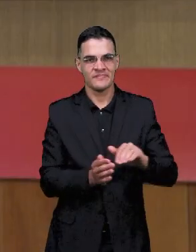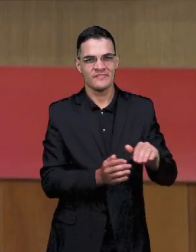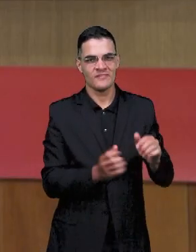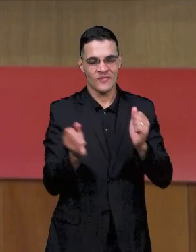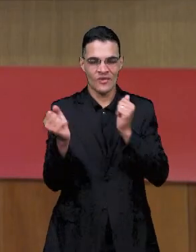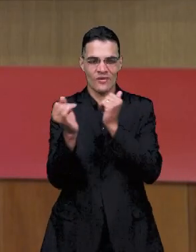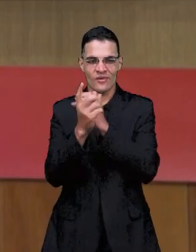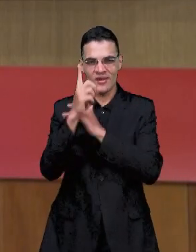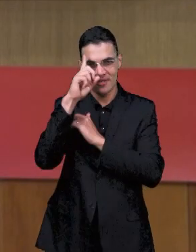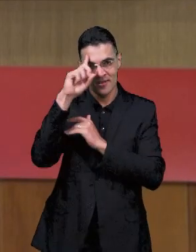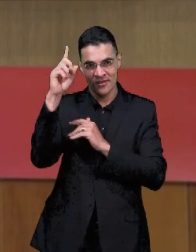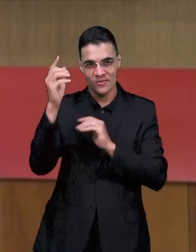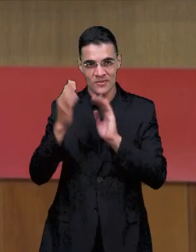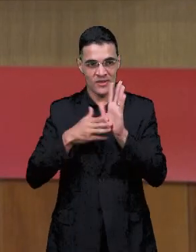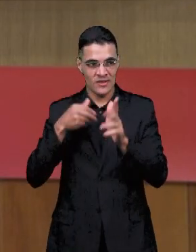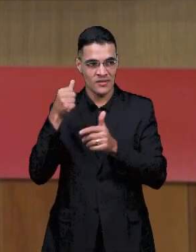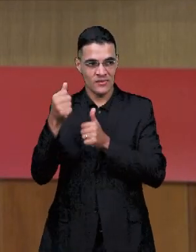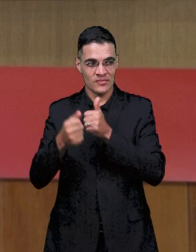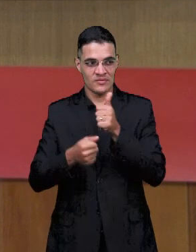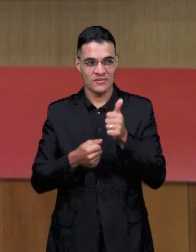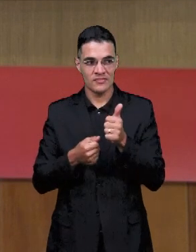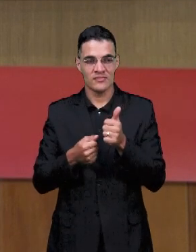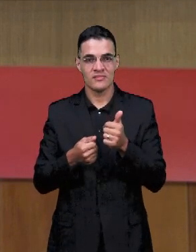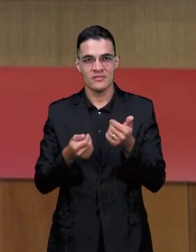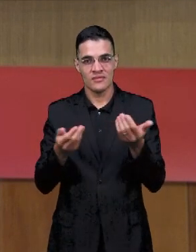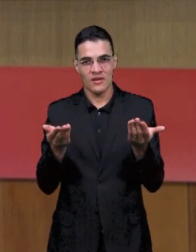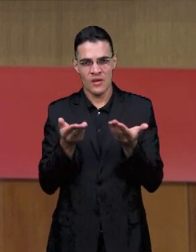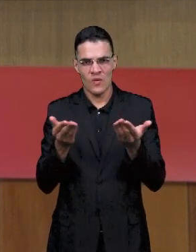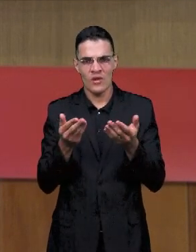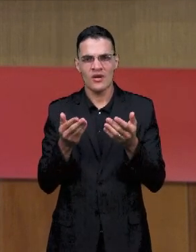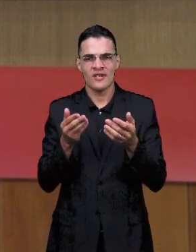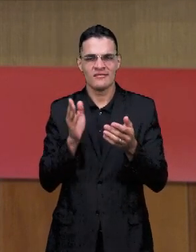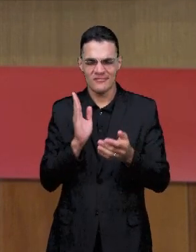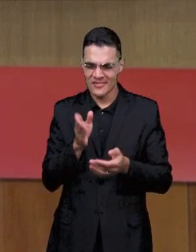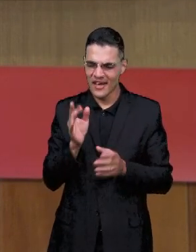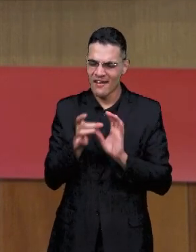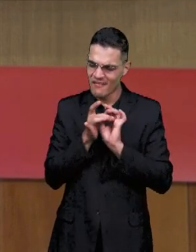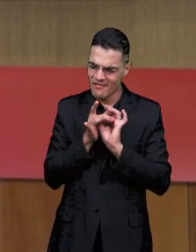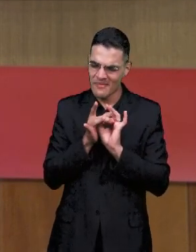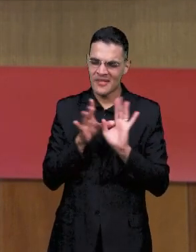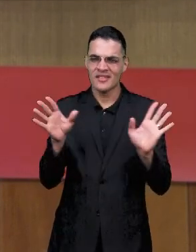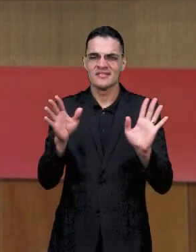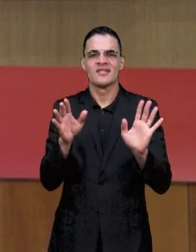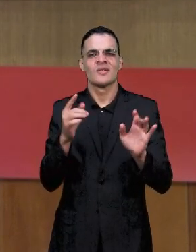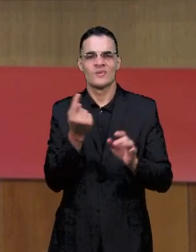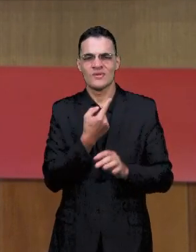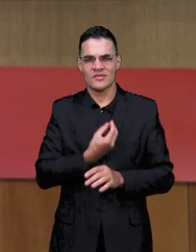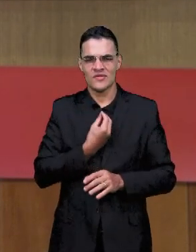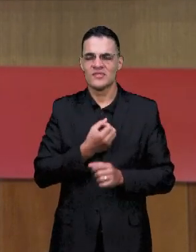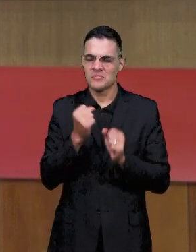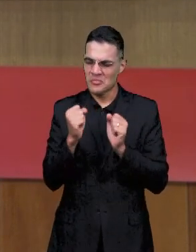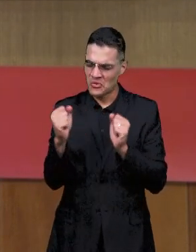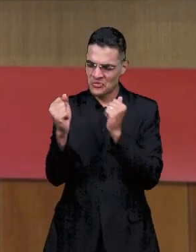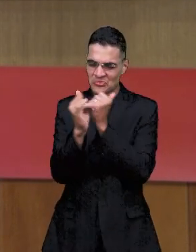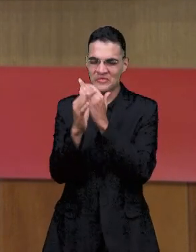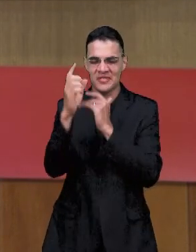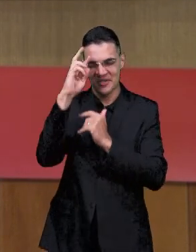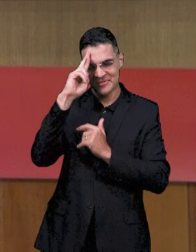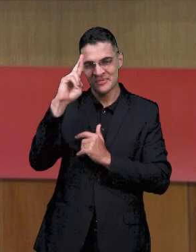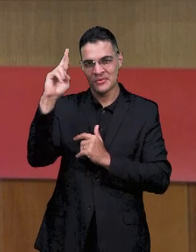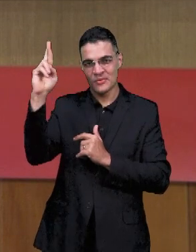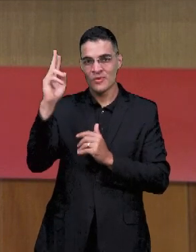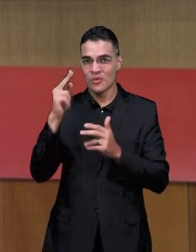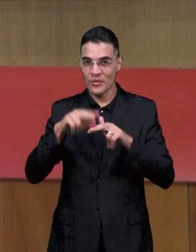Аллилуйя, слава Иисусу. Уже за этот момент, когда мы чувствуем освобождение, мы можем прославить